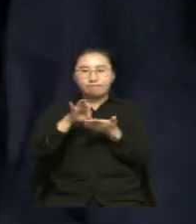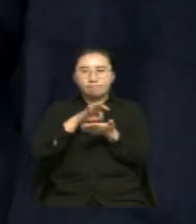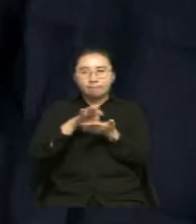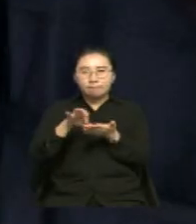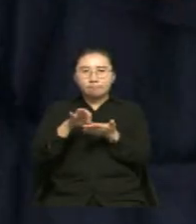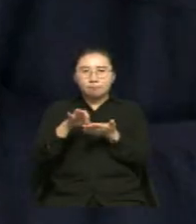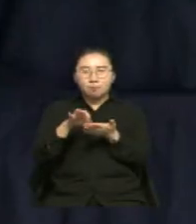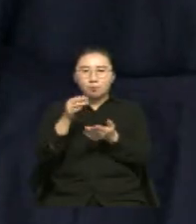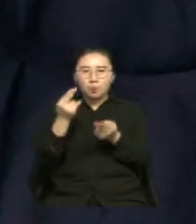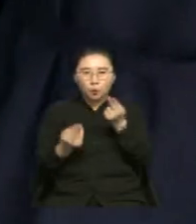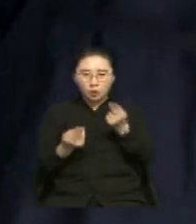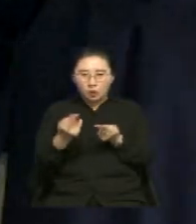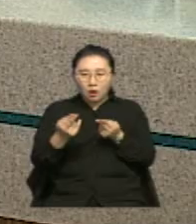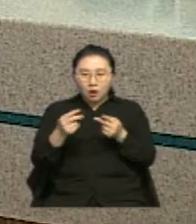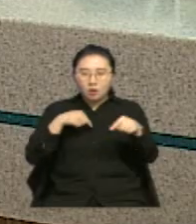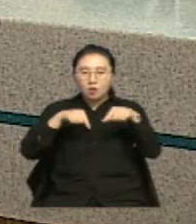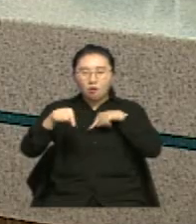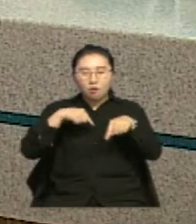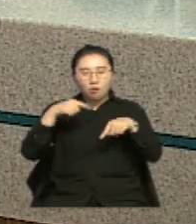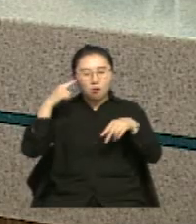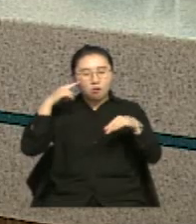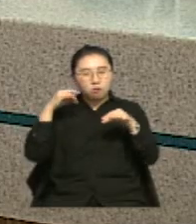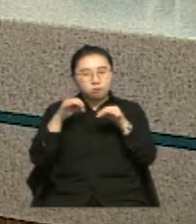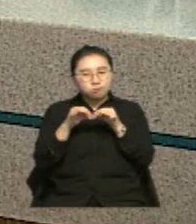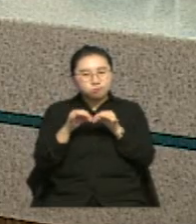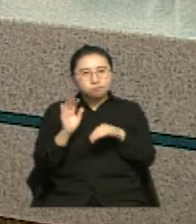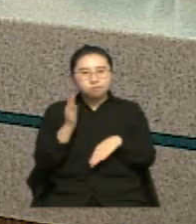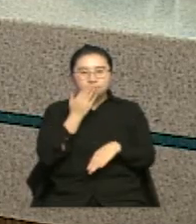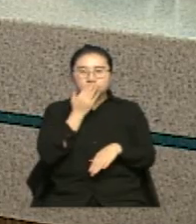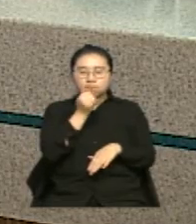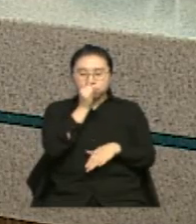이용률을 따지기보다 경영 합리화 차원의 유상